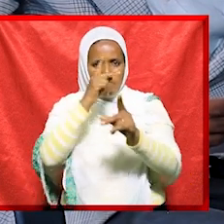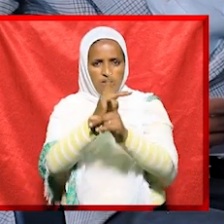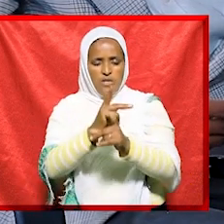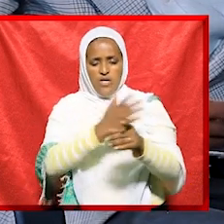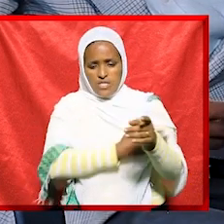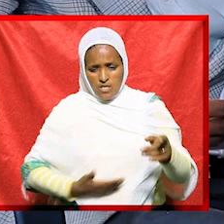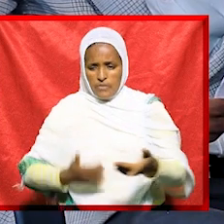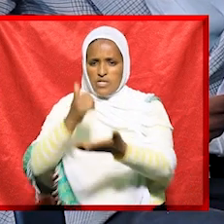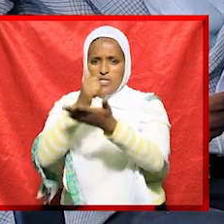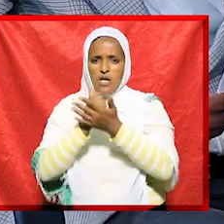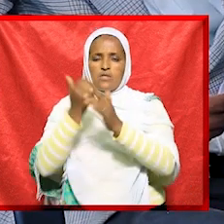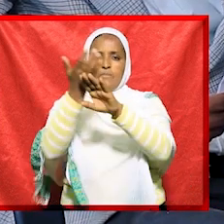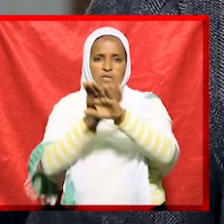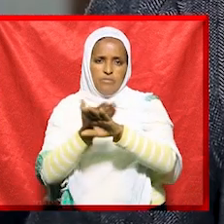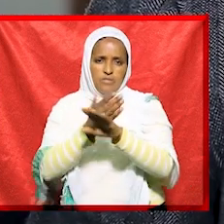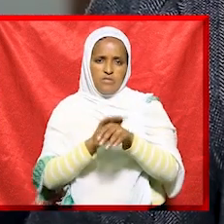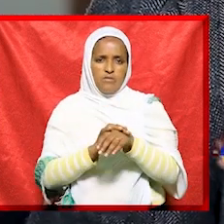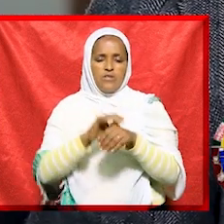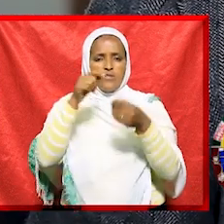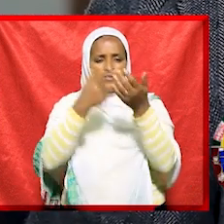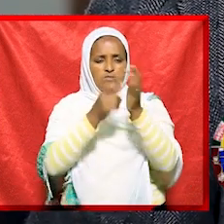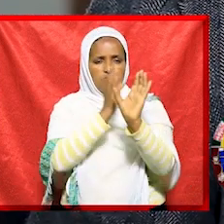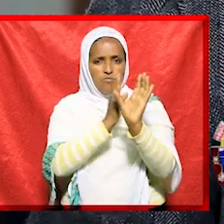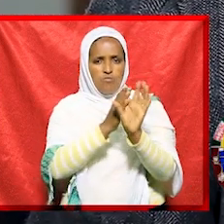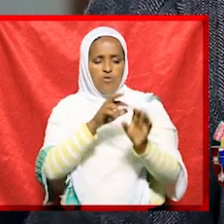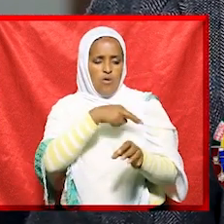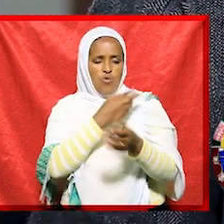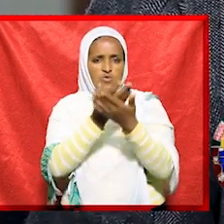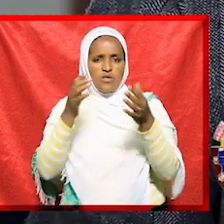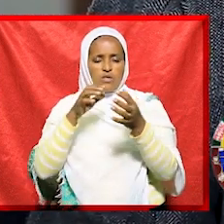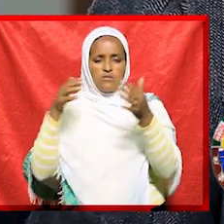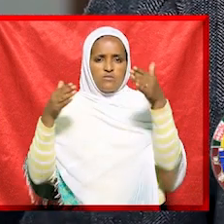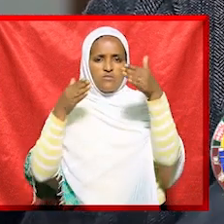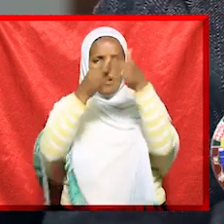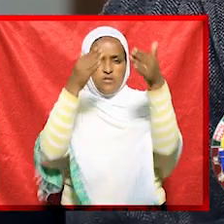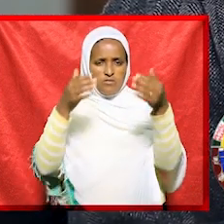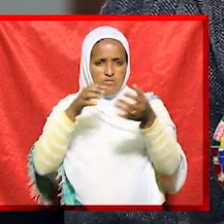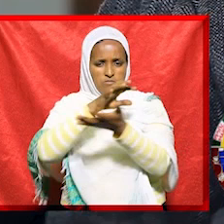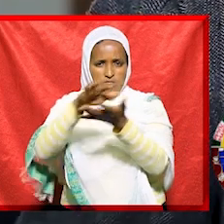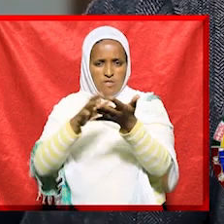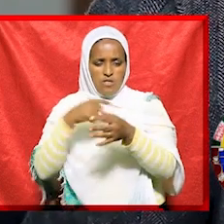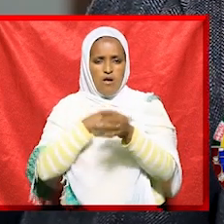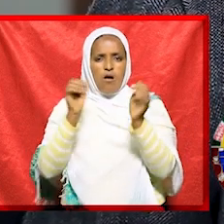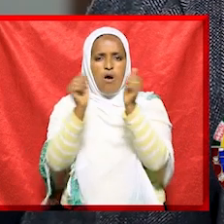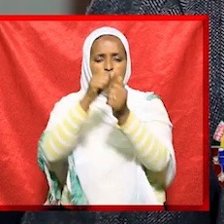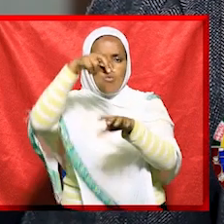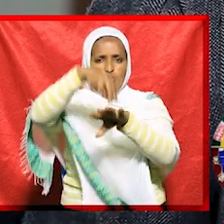እኛን ሊጠብቅ ሲርበን እርዳታ የሚለምልልን የስነ ልቦና የሃይማኖት ነገር ሲፋለስብን እንዴት ነው ከኛ ጋር